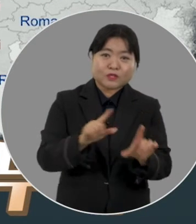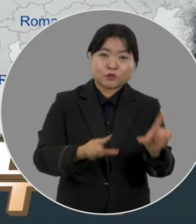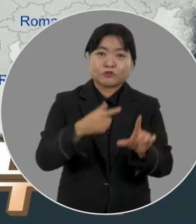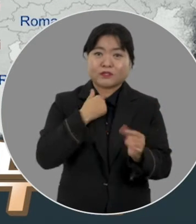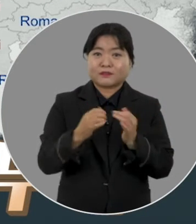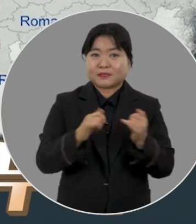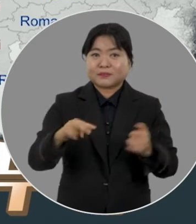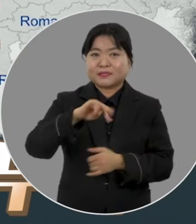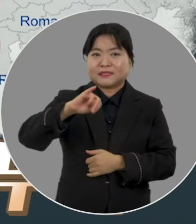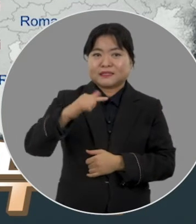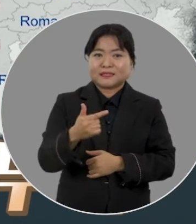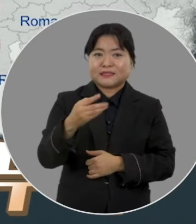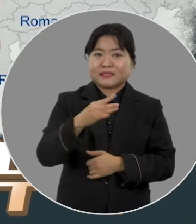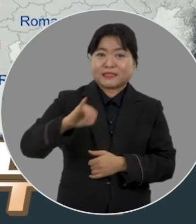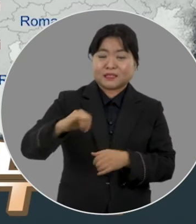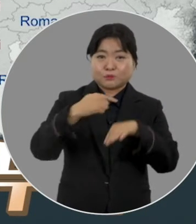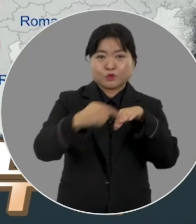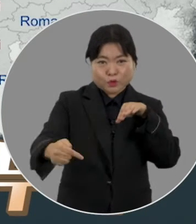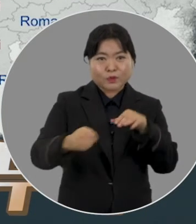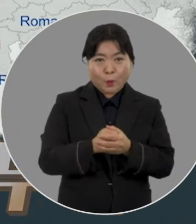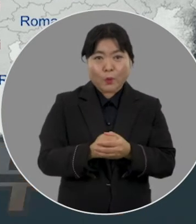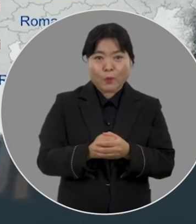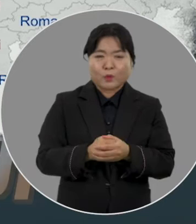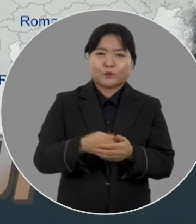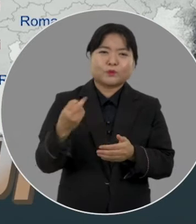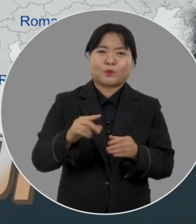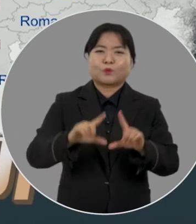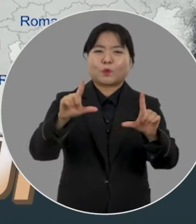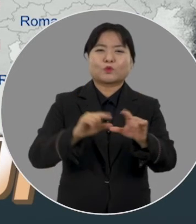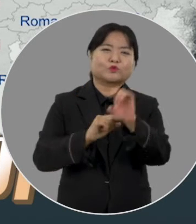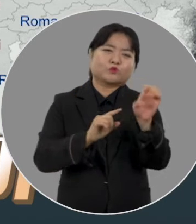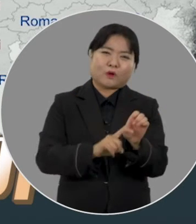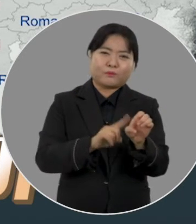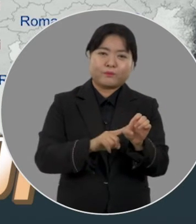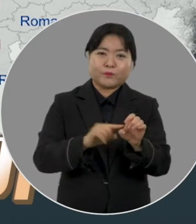거주했던 사람들은 신티 부족이고요. 그 다음에 동유럽,